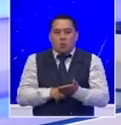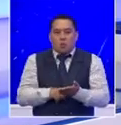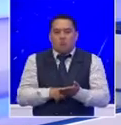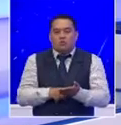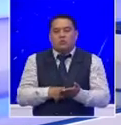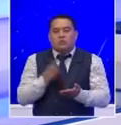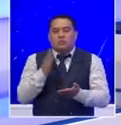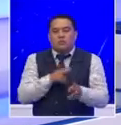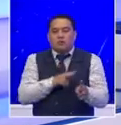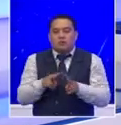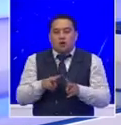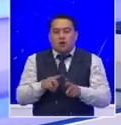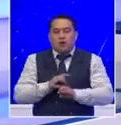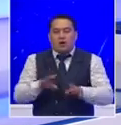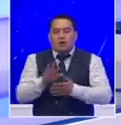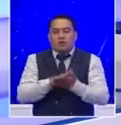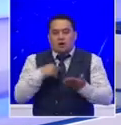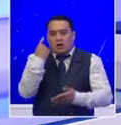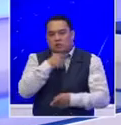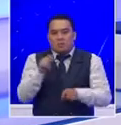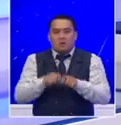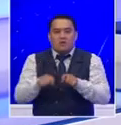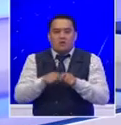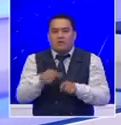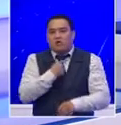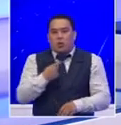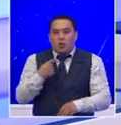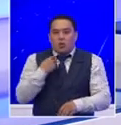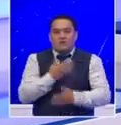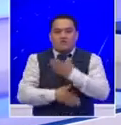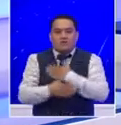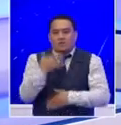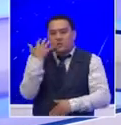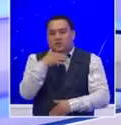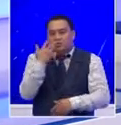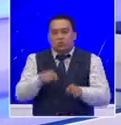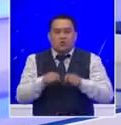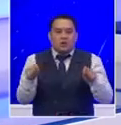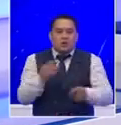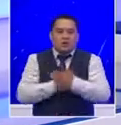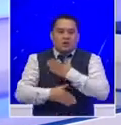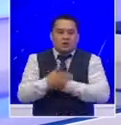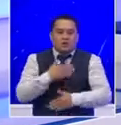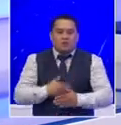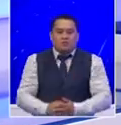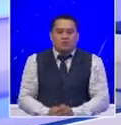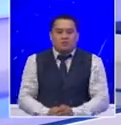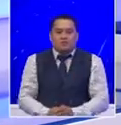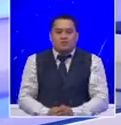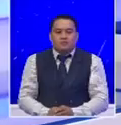не снят. Наш корреспондент Дамир Анетов лично проверил, насколько в Талдыкургане для инвалидов по зрению создана безбарьерная